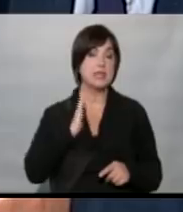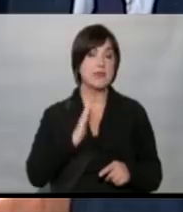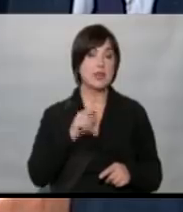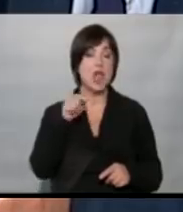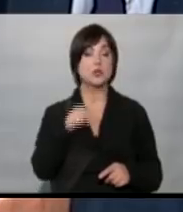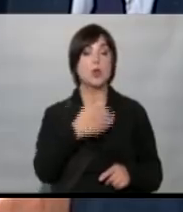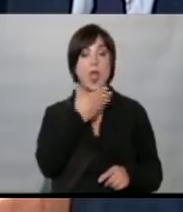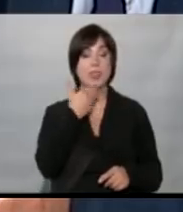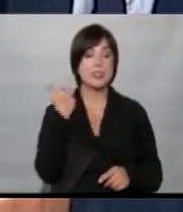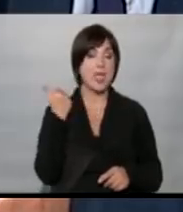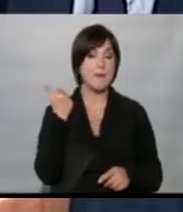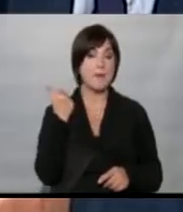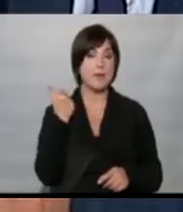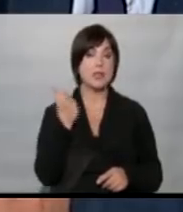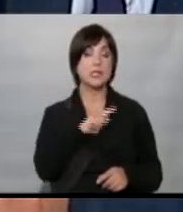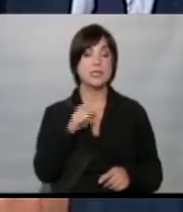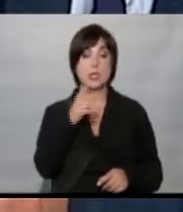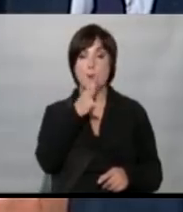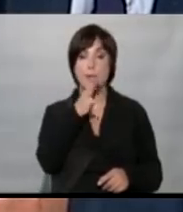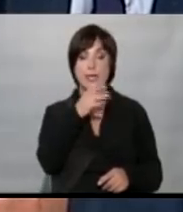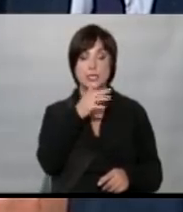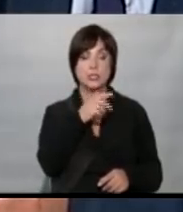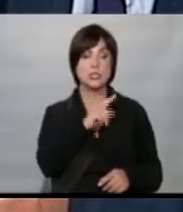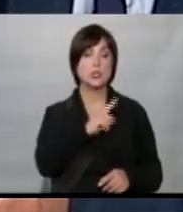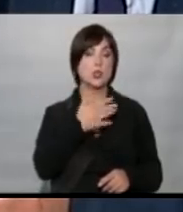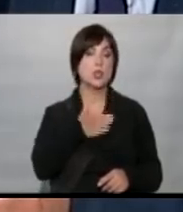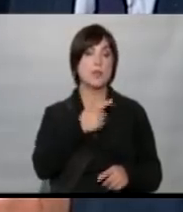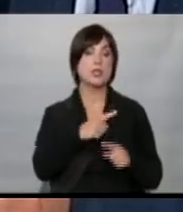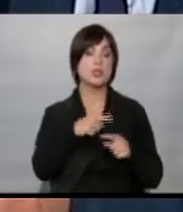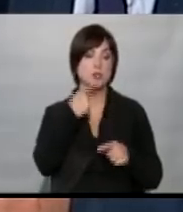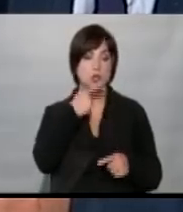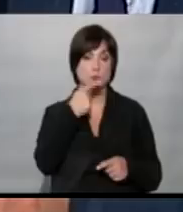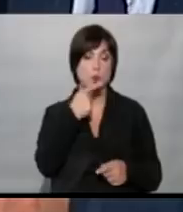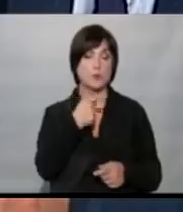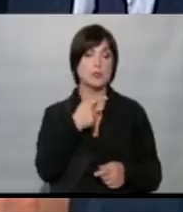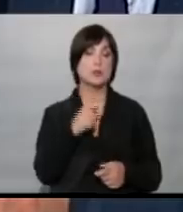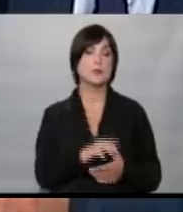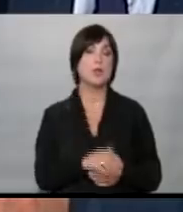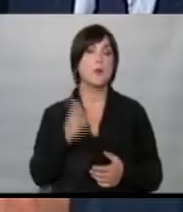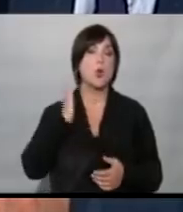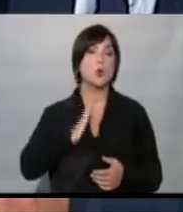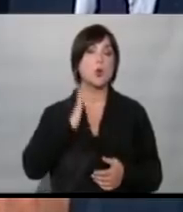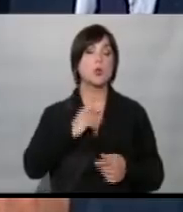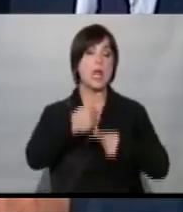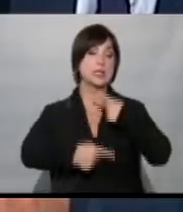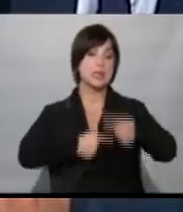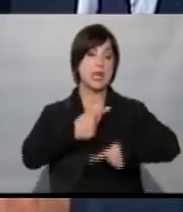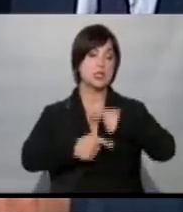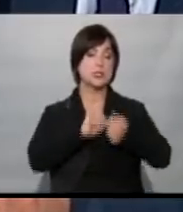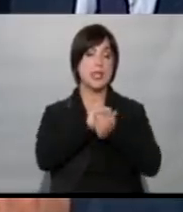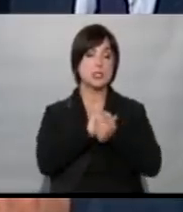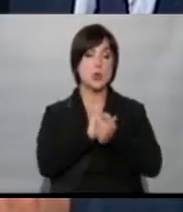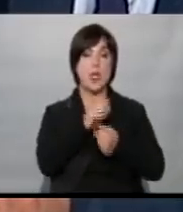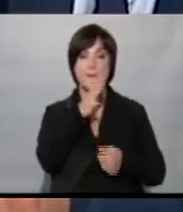а овде немаме ниту македонска, ниту имаме нешто спомнато под култура, традиции, историја